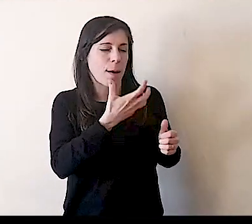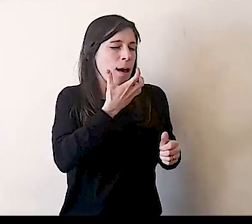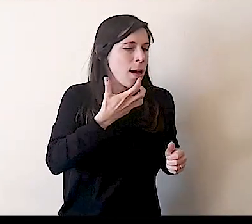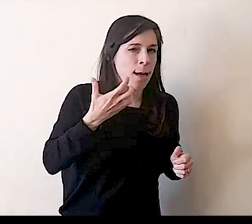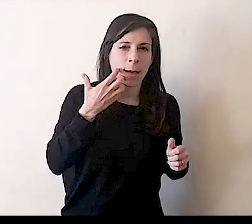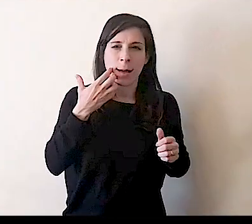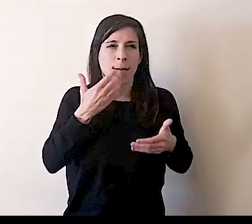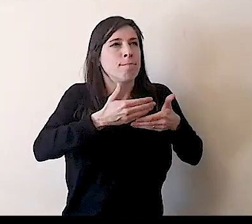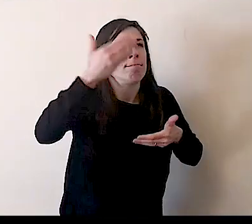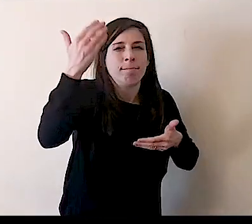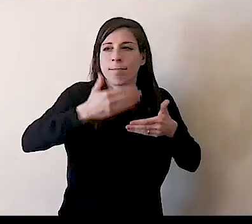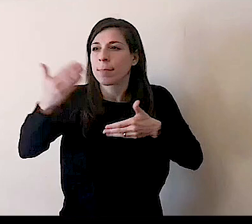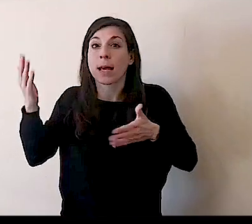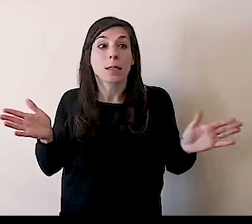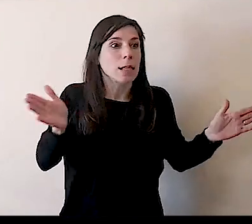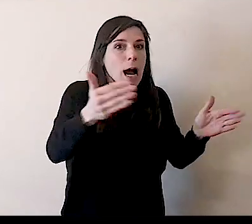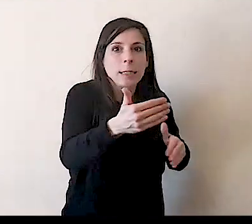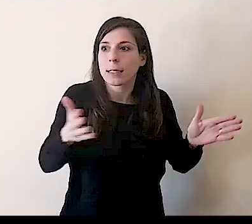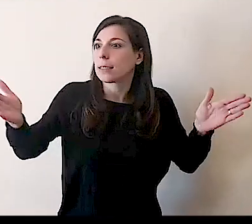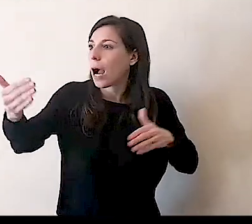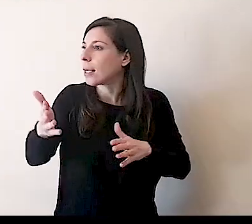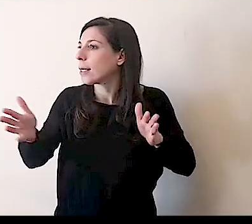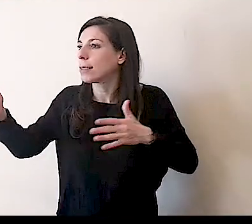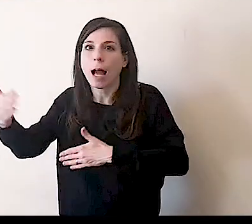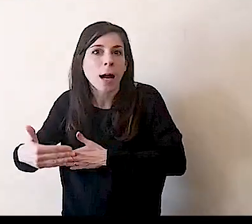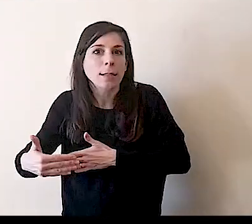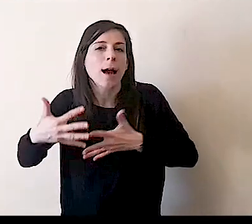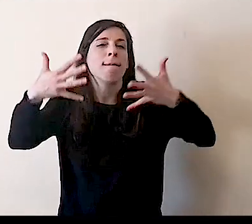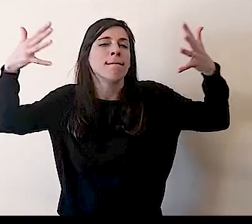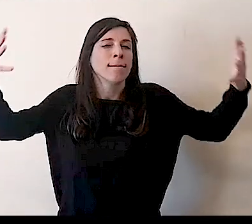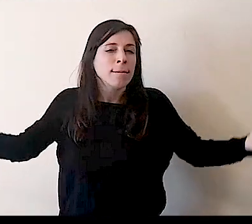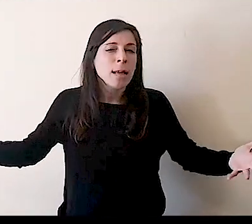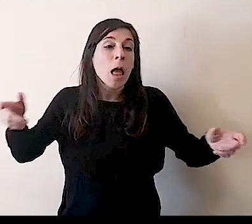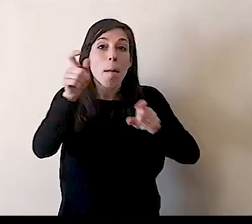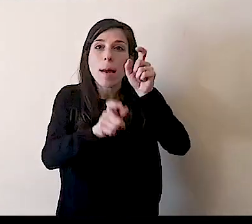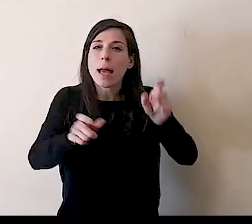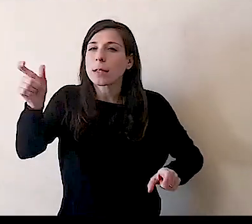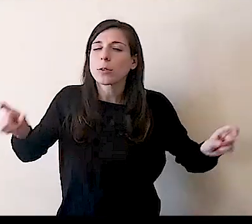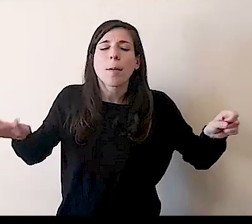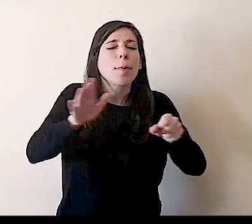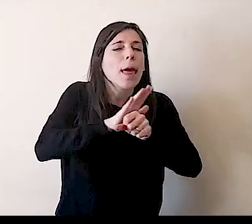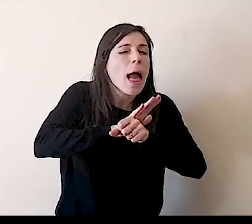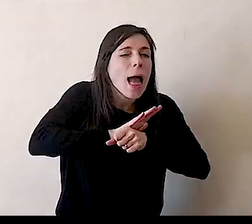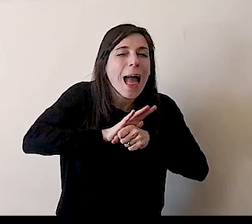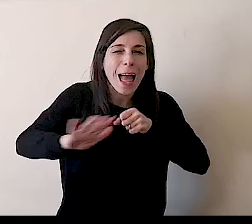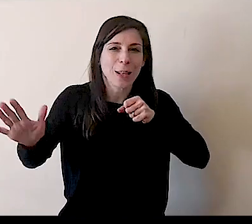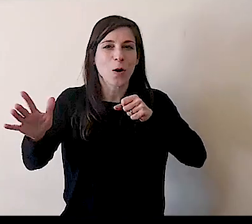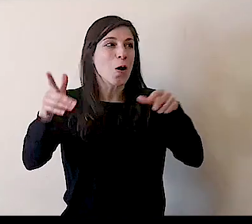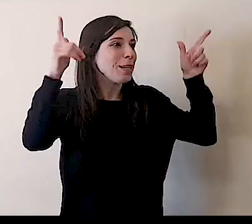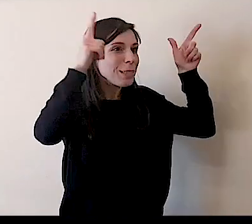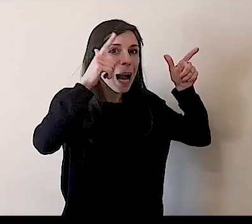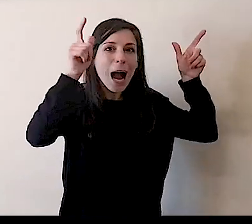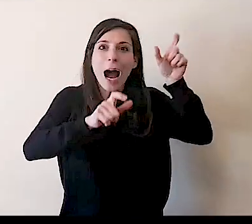pieno di stanze grandi e spaziose piene di gente con tutti i santi che lo salutavano andreino